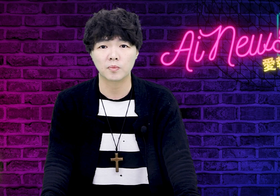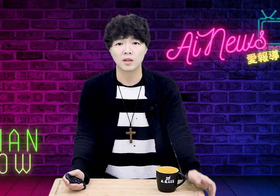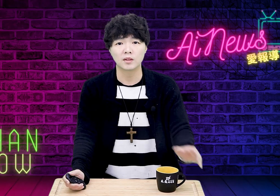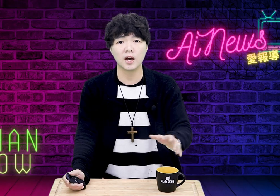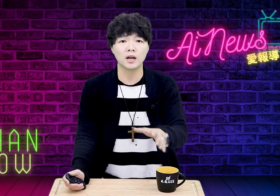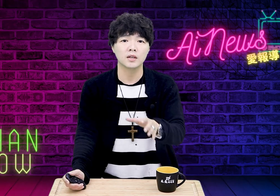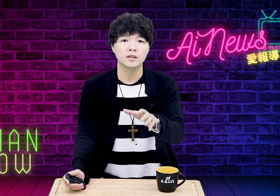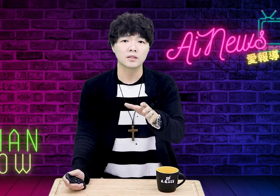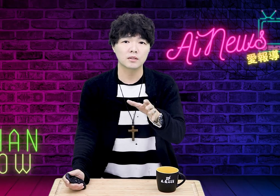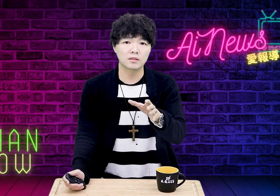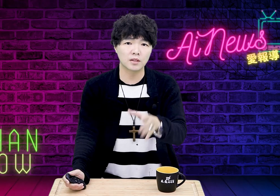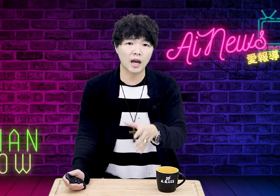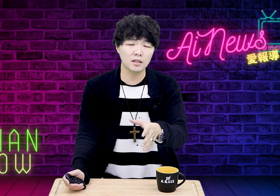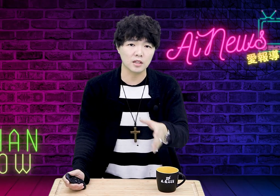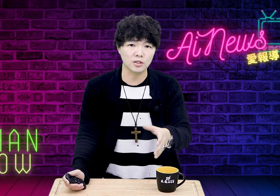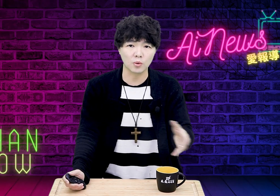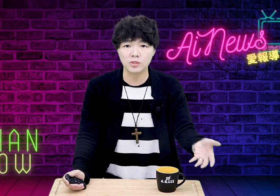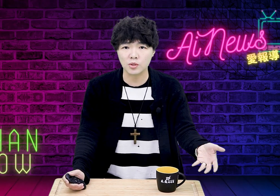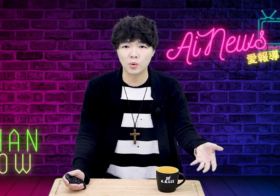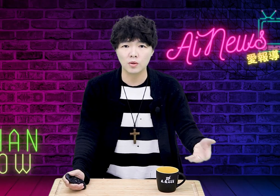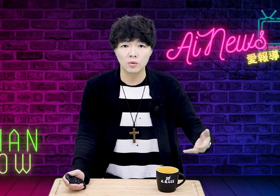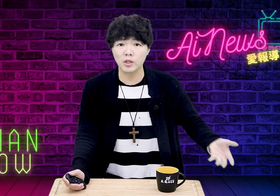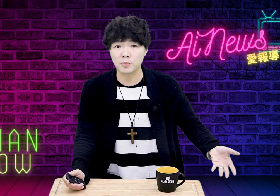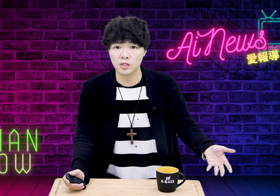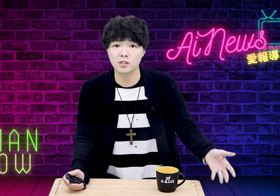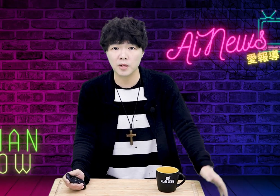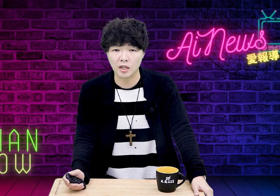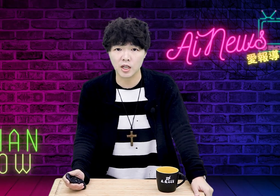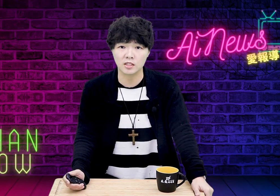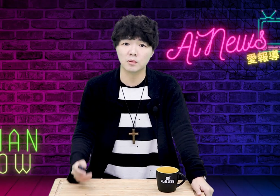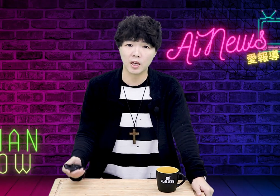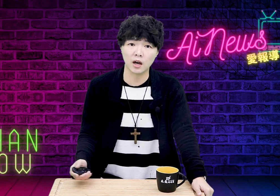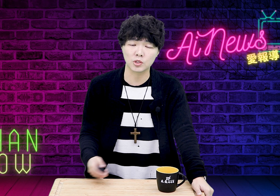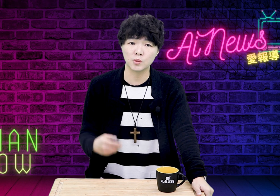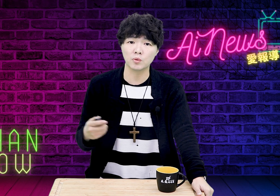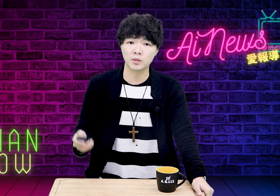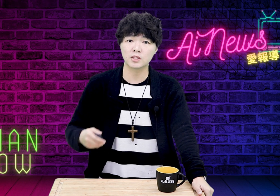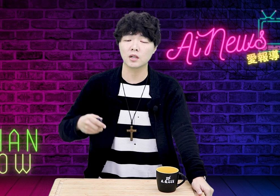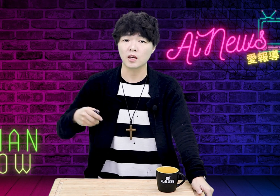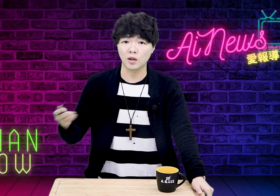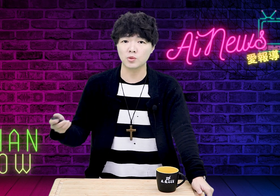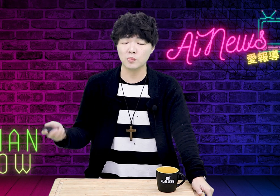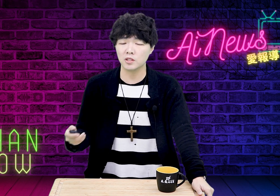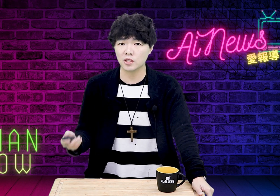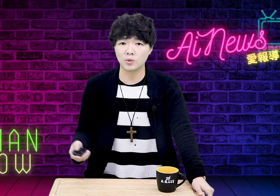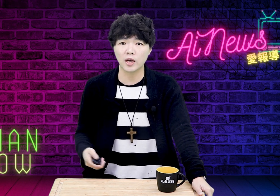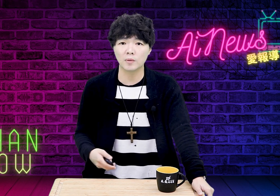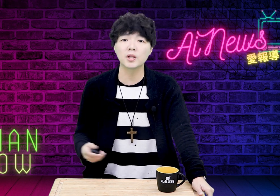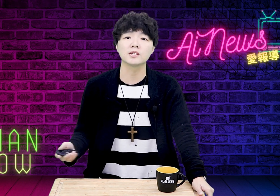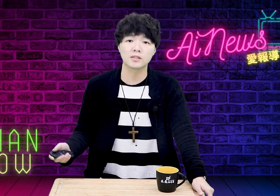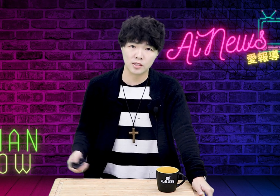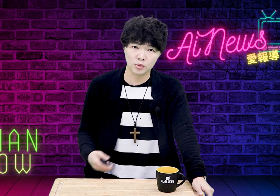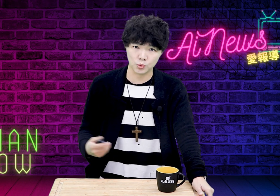西。那他的理由是在说，为什么这个这么良善、这么美好，是因为我们的这个